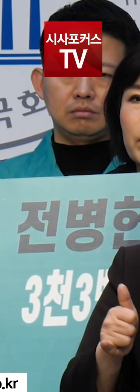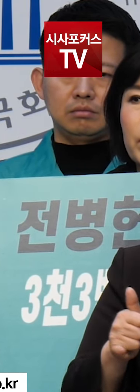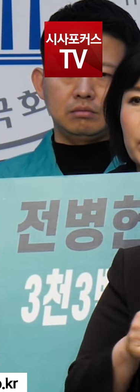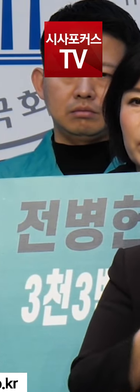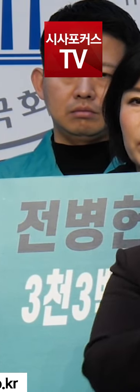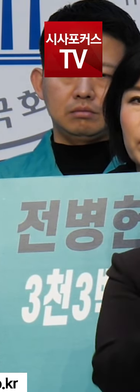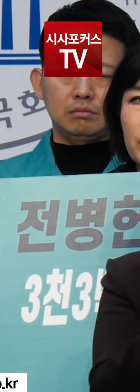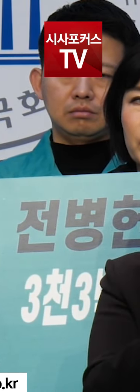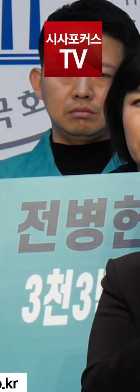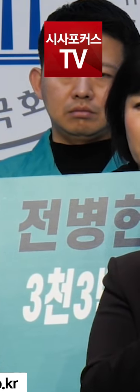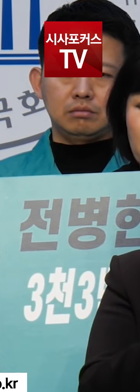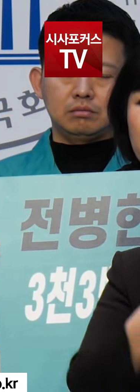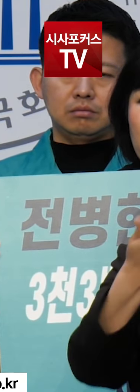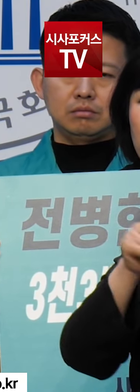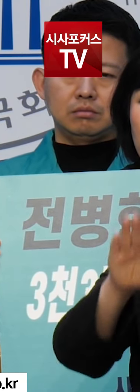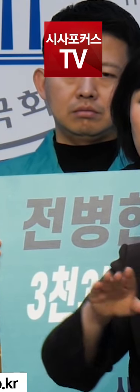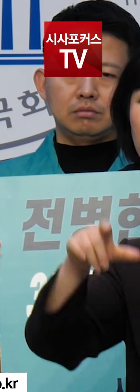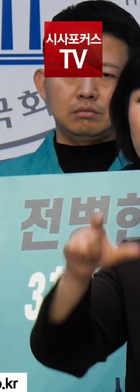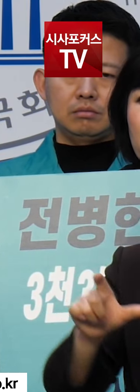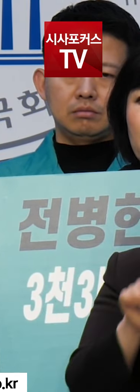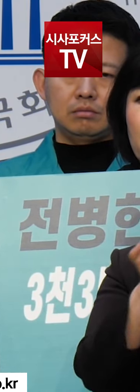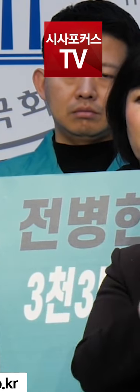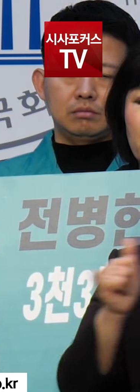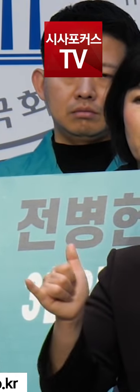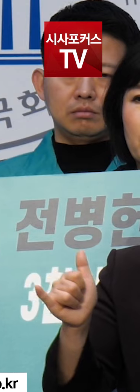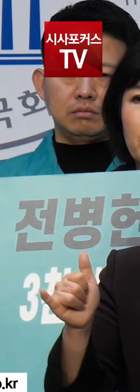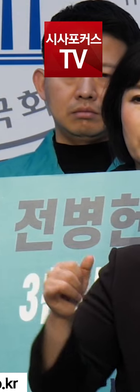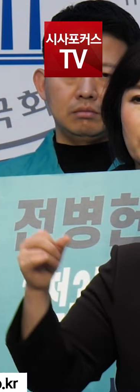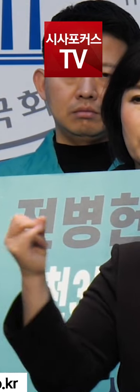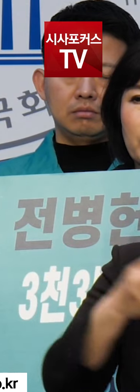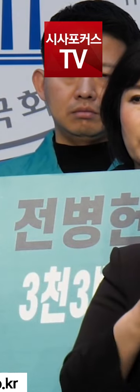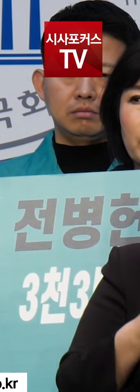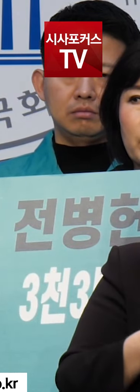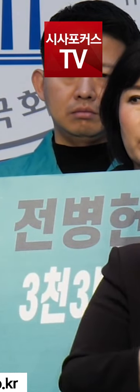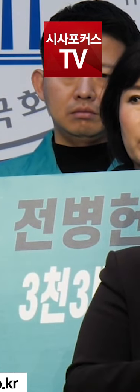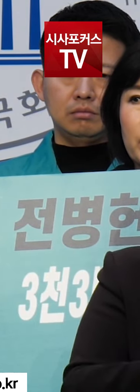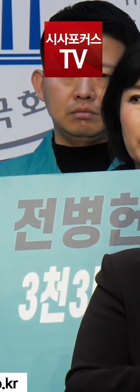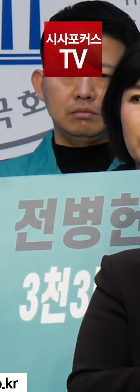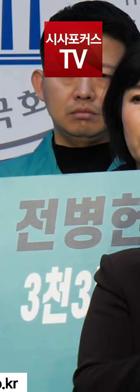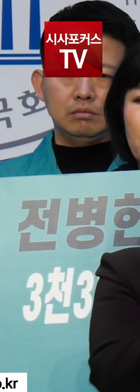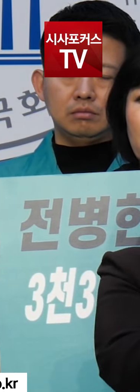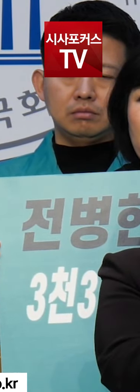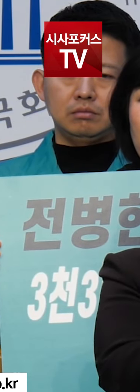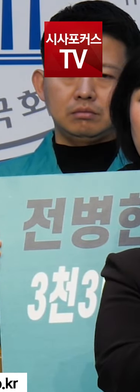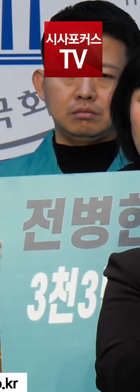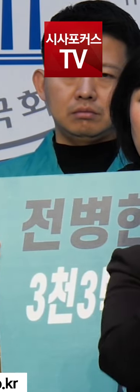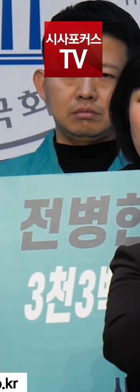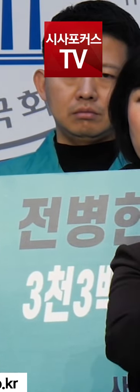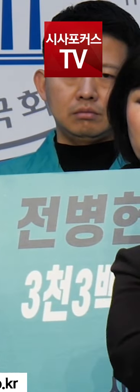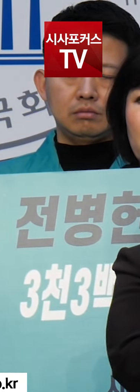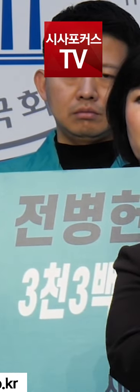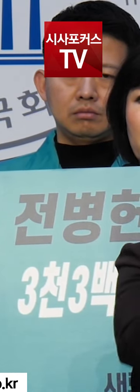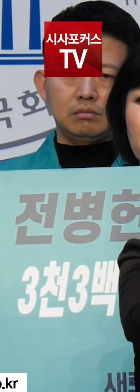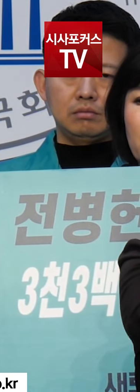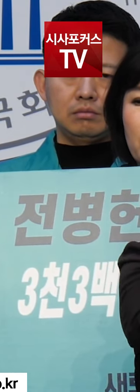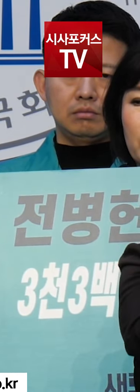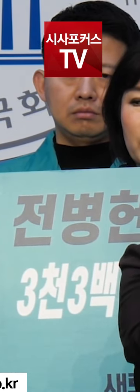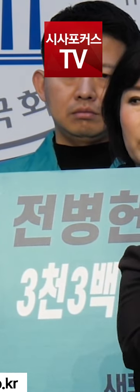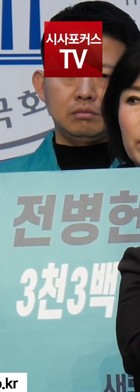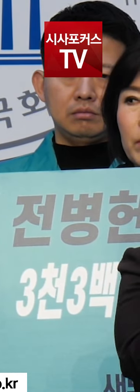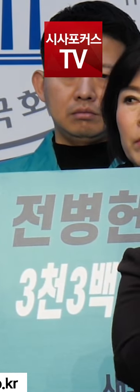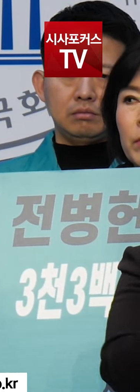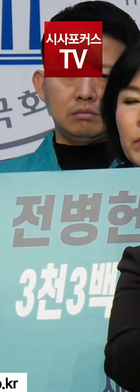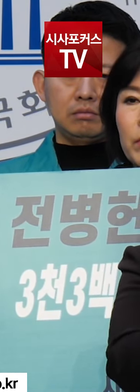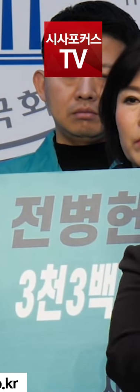동작 각구 주민들과 그리고 33분의 민주주의 본산이요